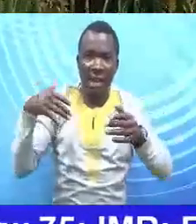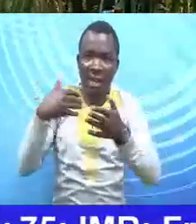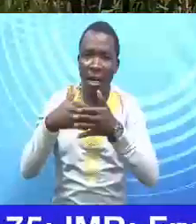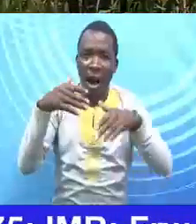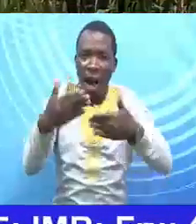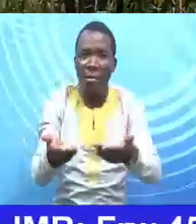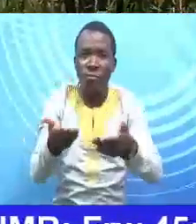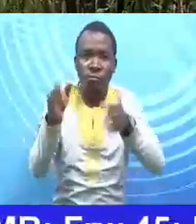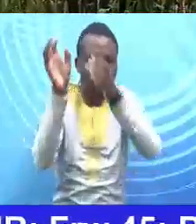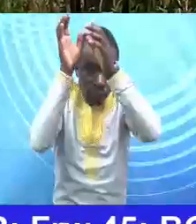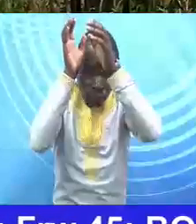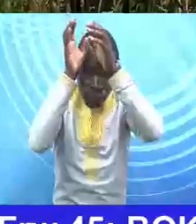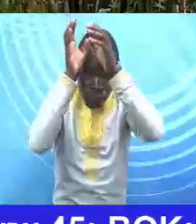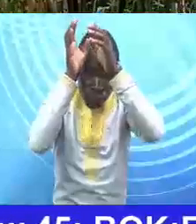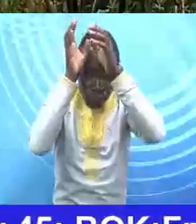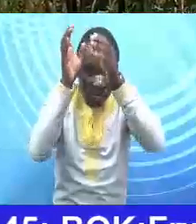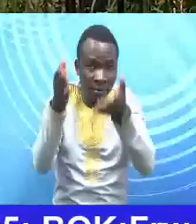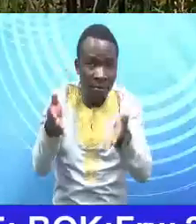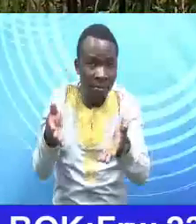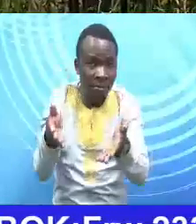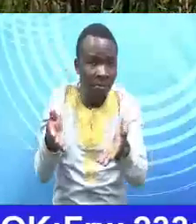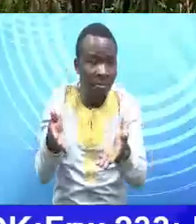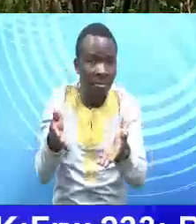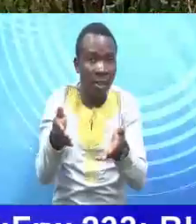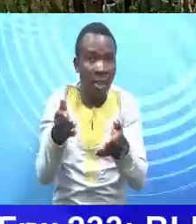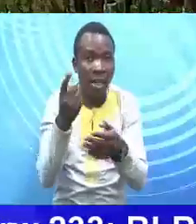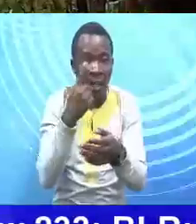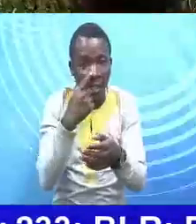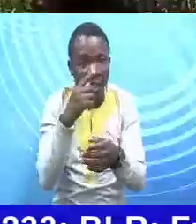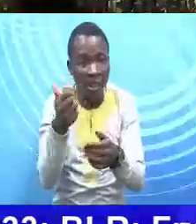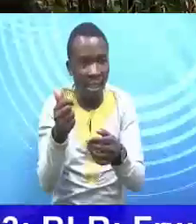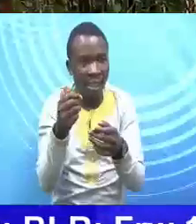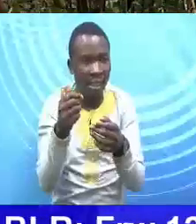kurishyira ku mutwe kandi bivuze aba ari imvune zigeze kandi noneho ikindi